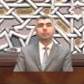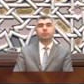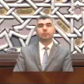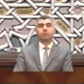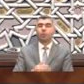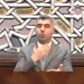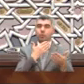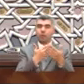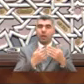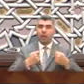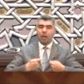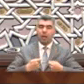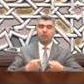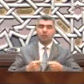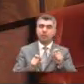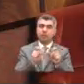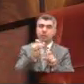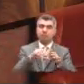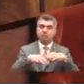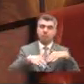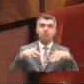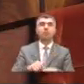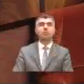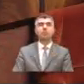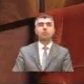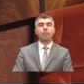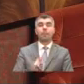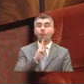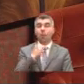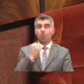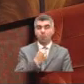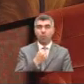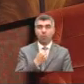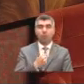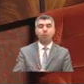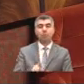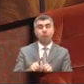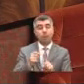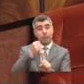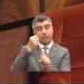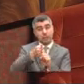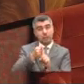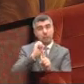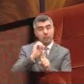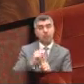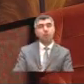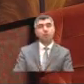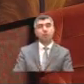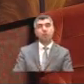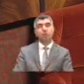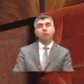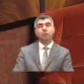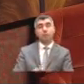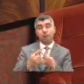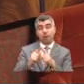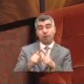فشكرا سيد الرئيس، سيدات والسادة النواب المحترمون. فالحكومة خذت هذا الورش كورش يعني اللي